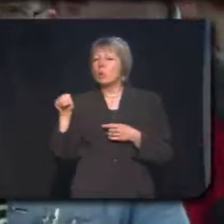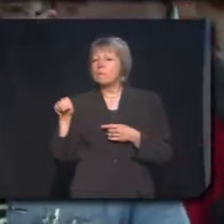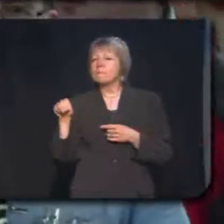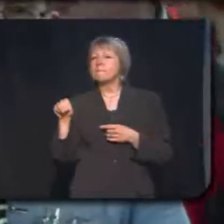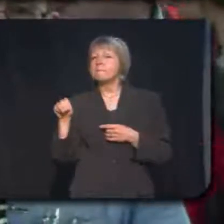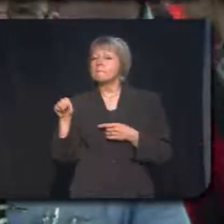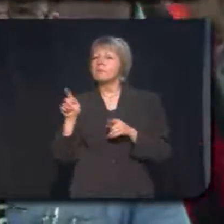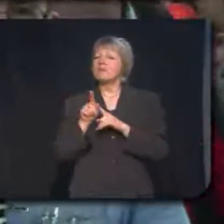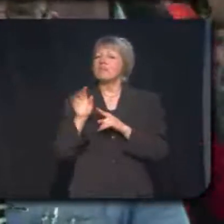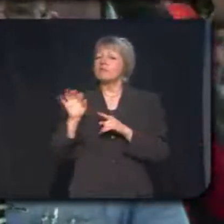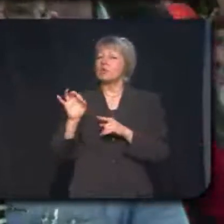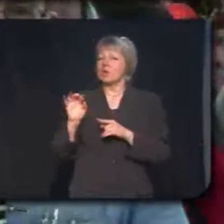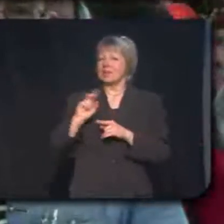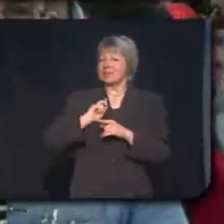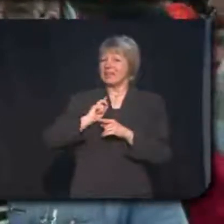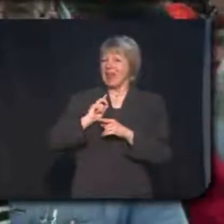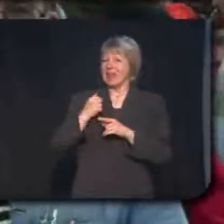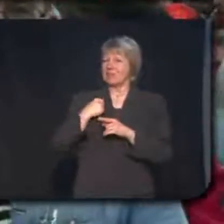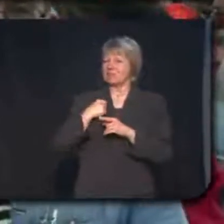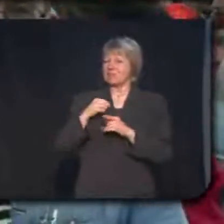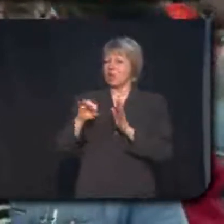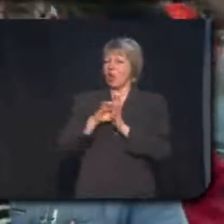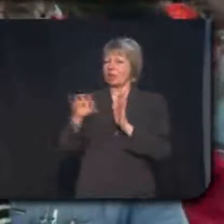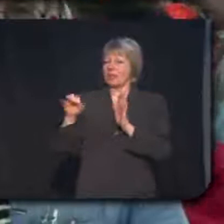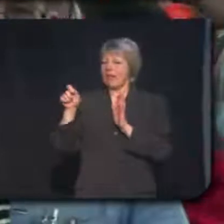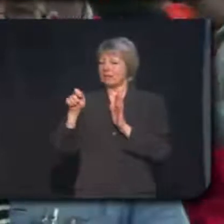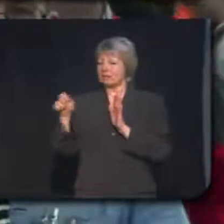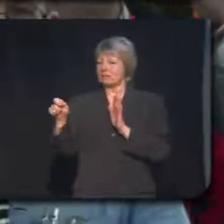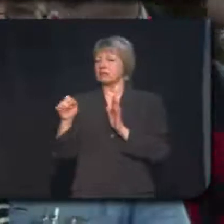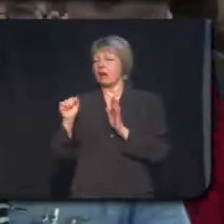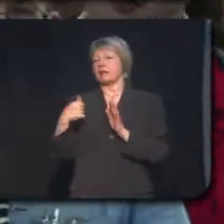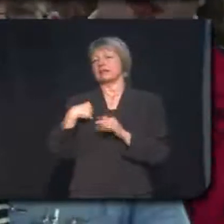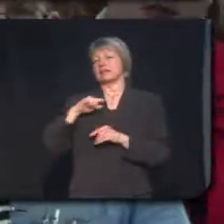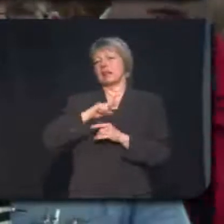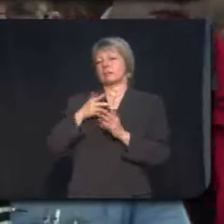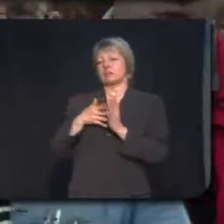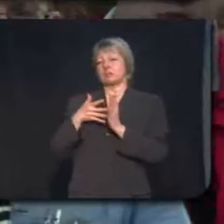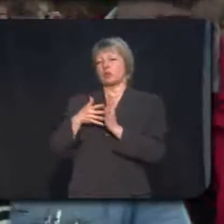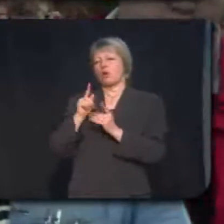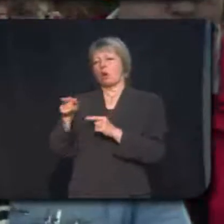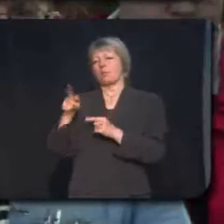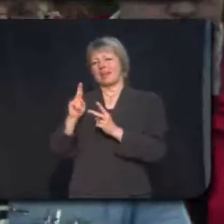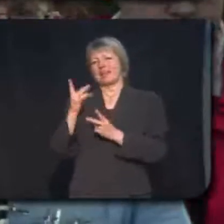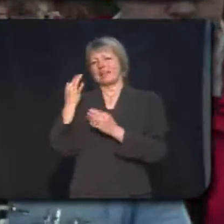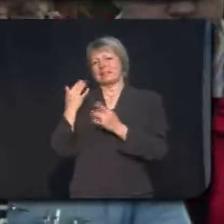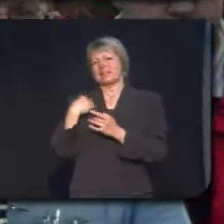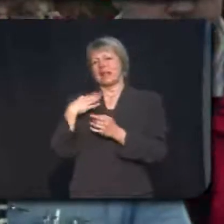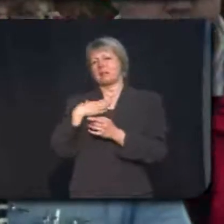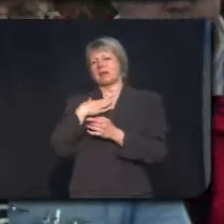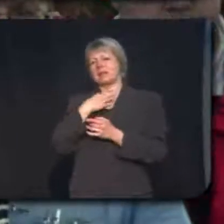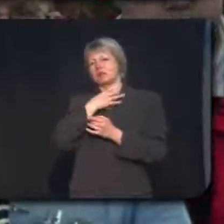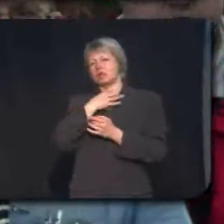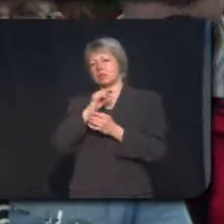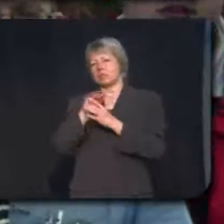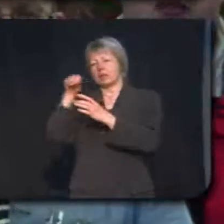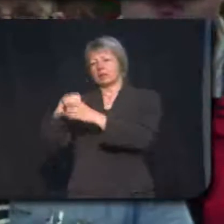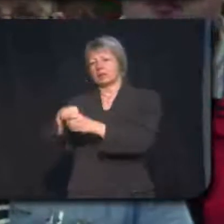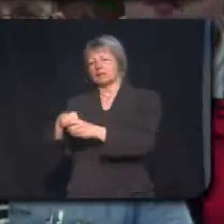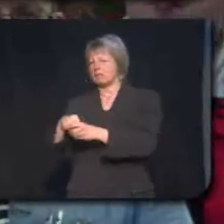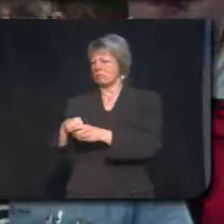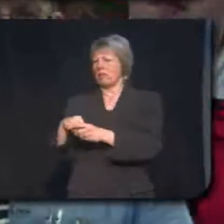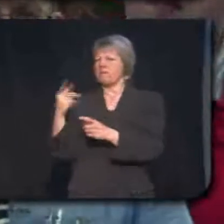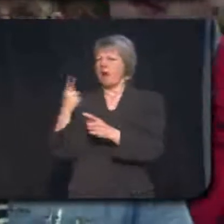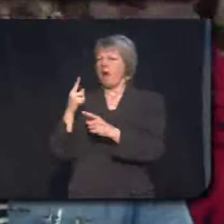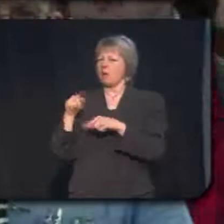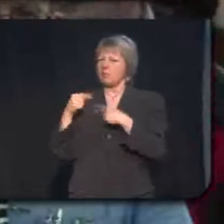eigene Stimme nachvollziehen kann aber die anderen dann irgendwie nicht warum braucht es noch die ermöglicht der die